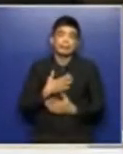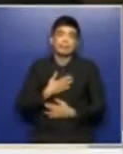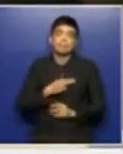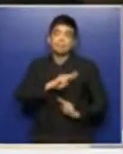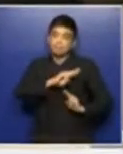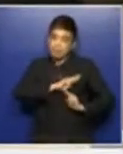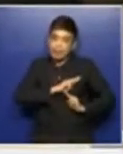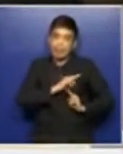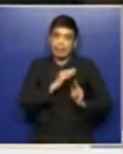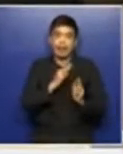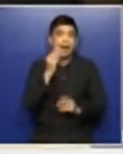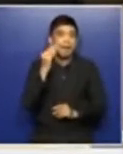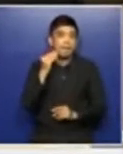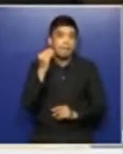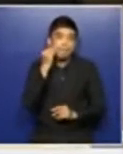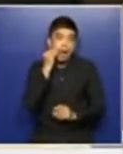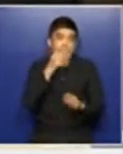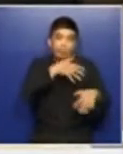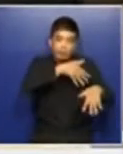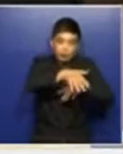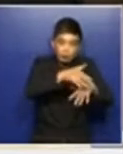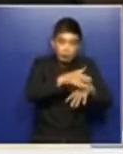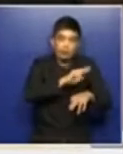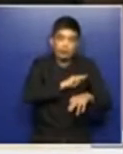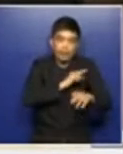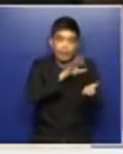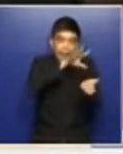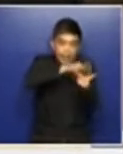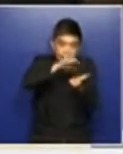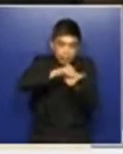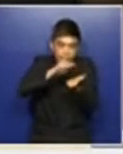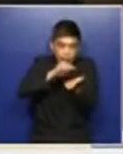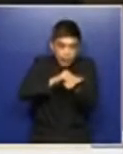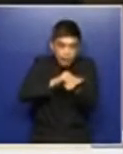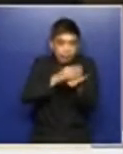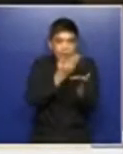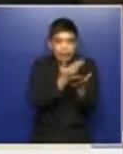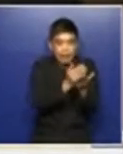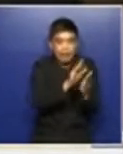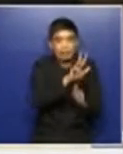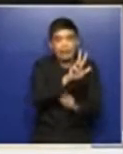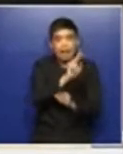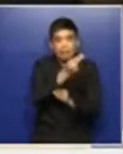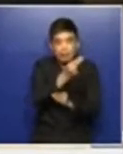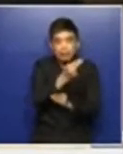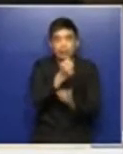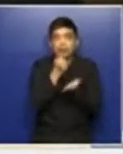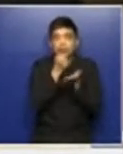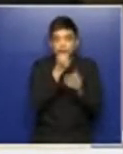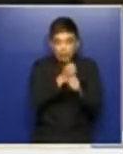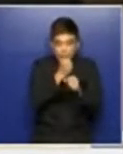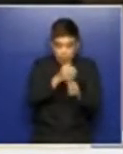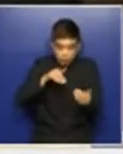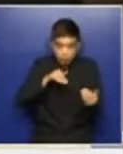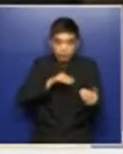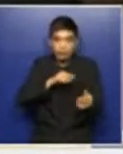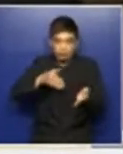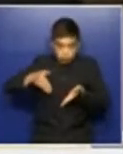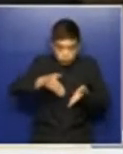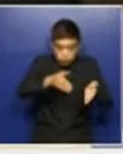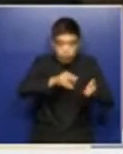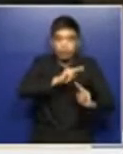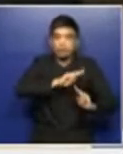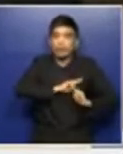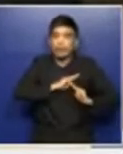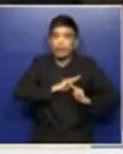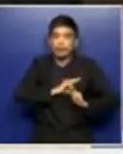ทนะคะเพื่อจ้างรถมาซ่อมถนนเพื่อใช้สัญจรชั่วคราวนะคะเรื่องที่สองนะคะชาวบ้านหมู่หนึ่ง